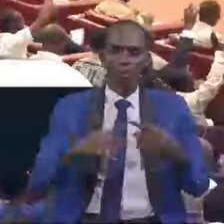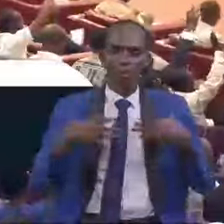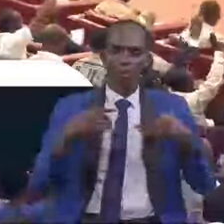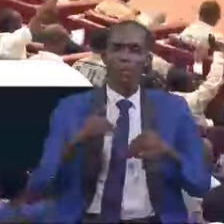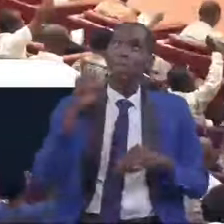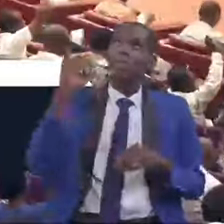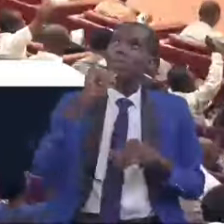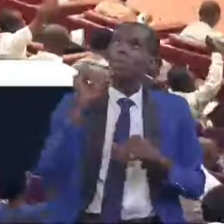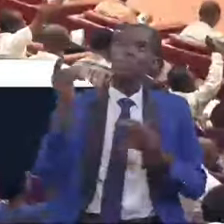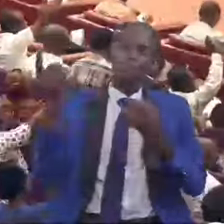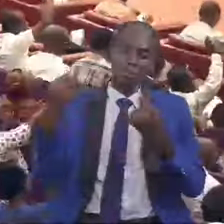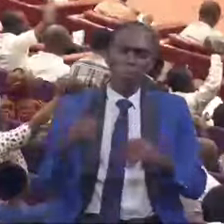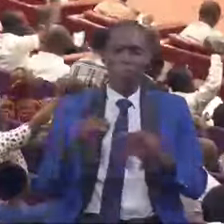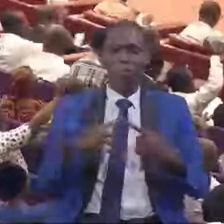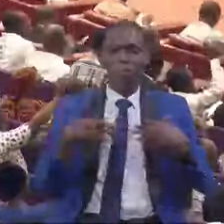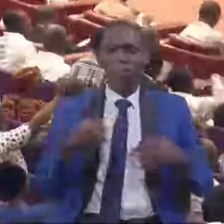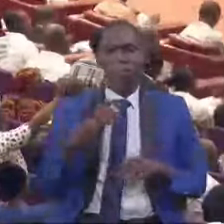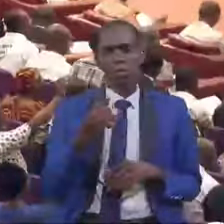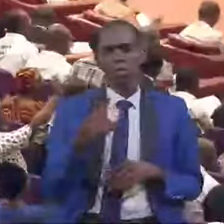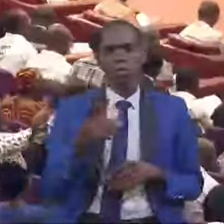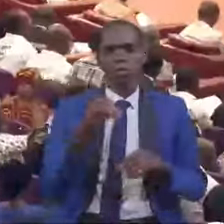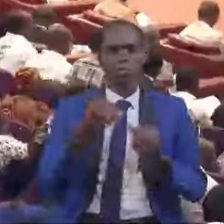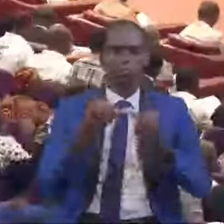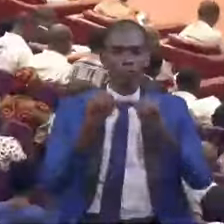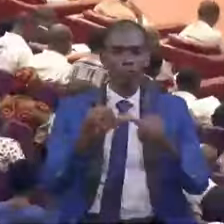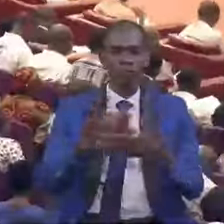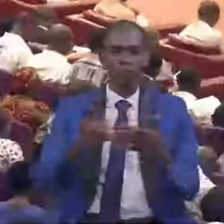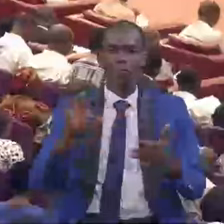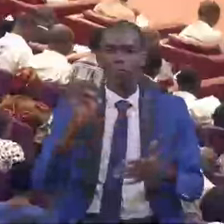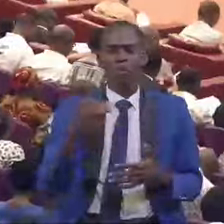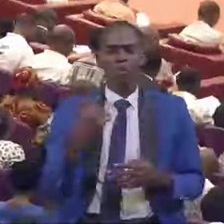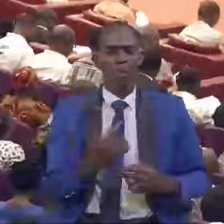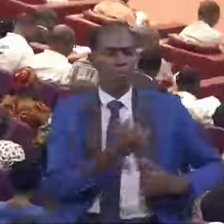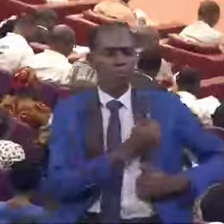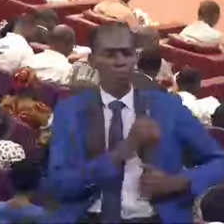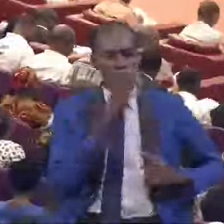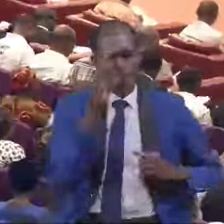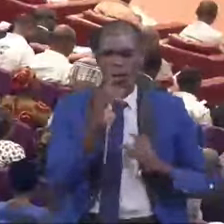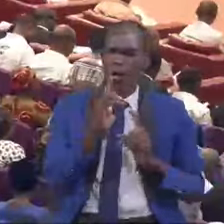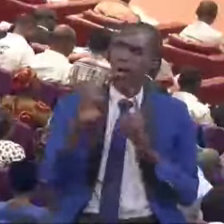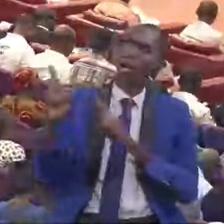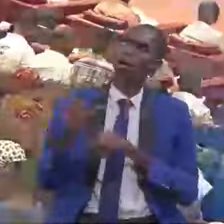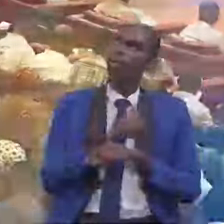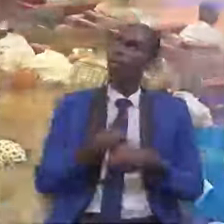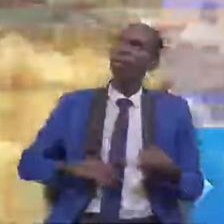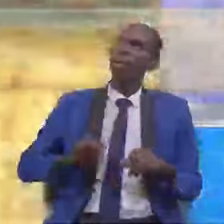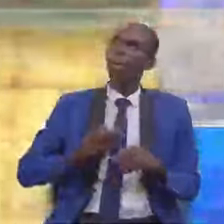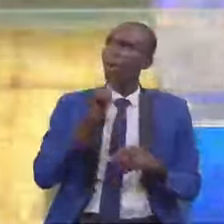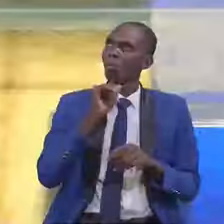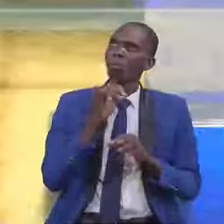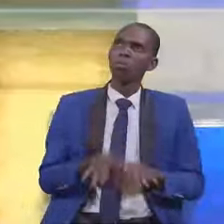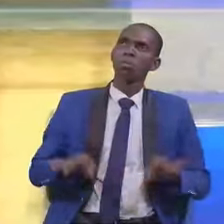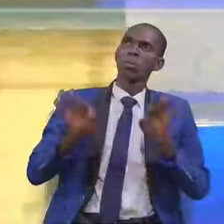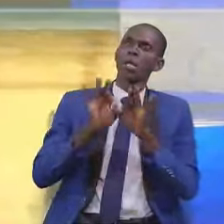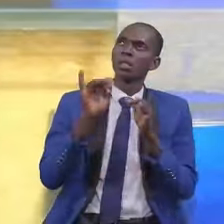guérir. Verset 8. Le centenier répondit, Seigneur, je ne suis pas digne que tu